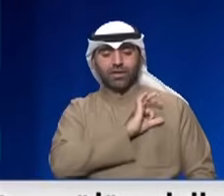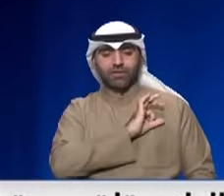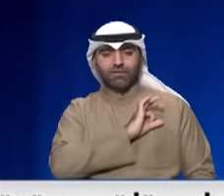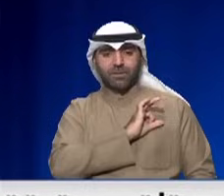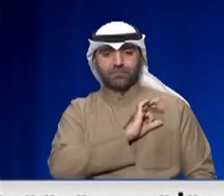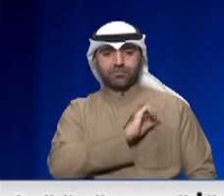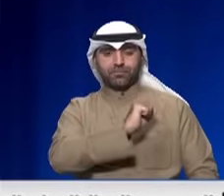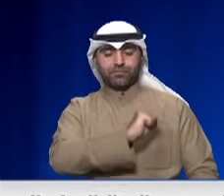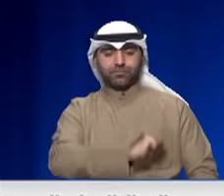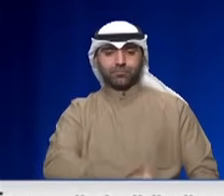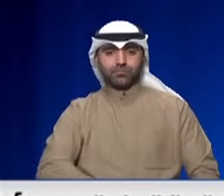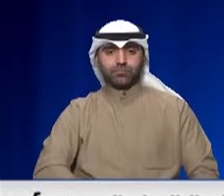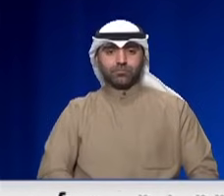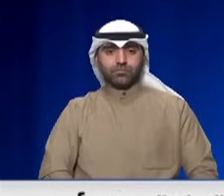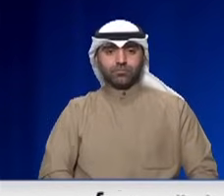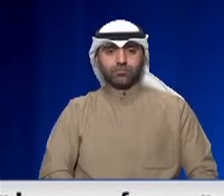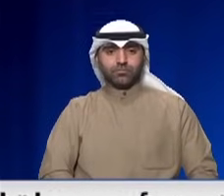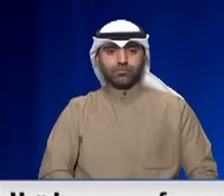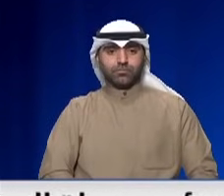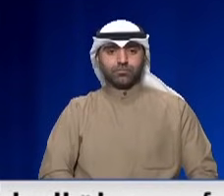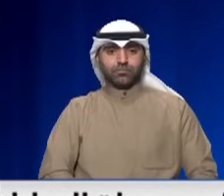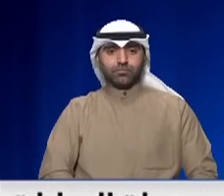الصحه والعافيه